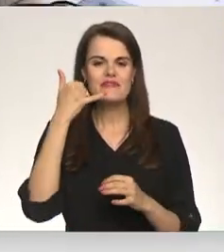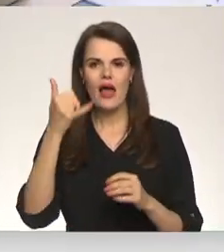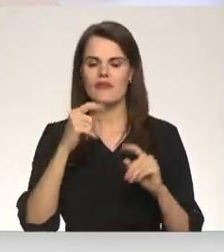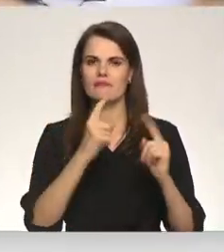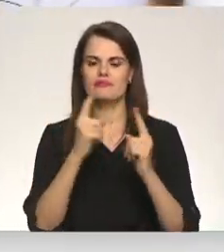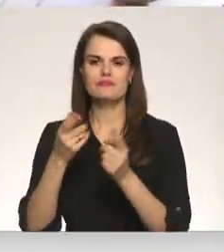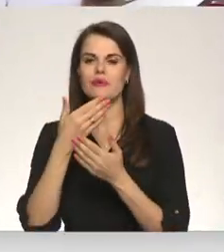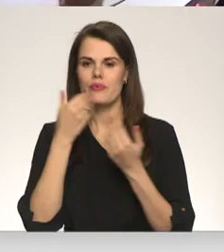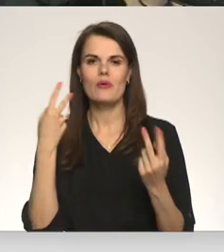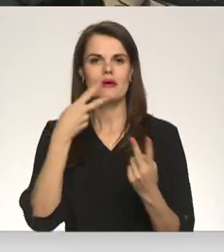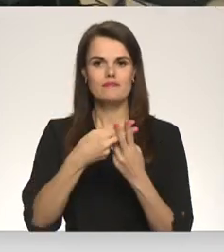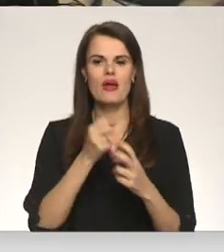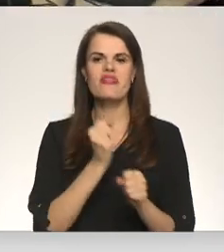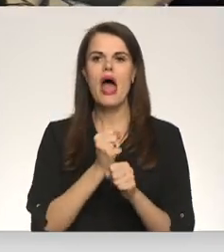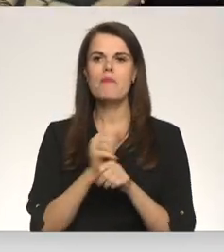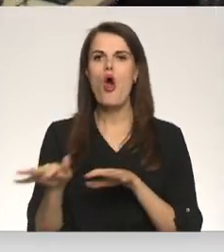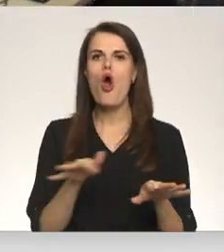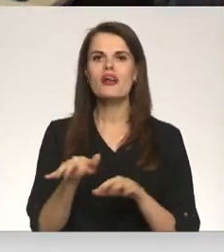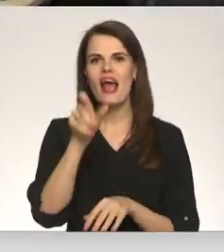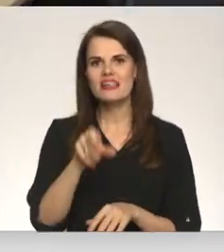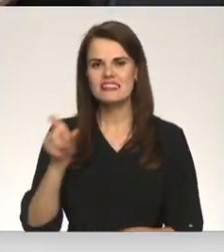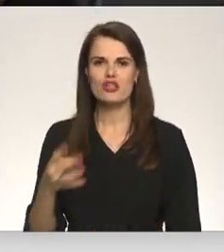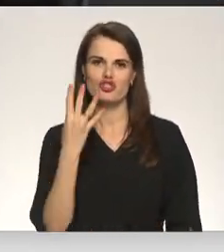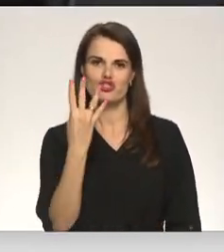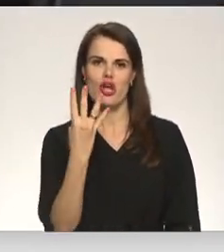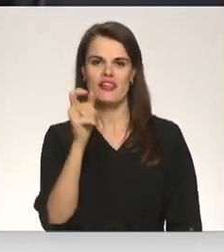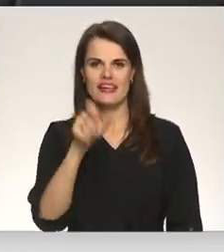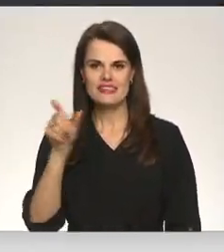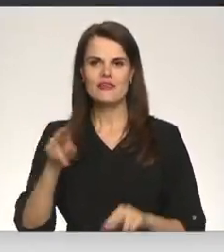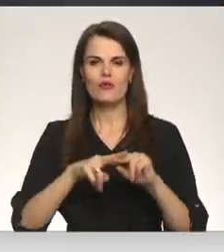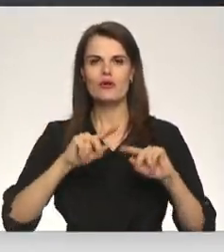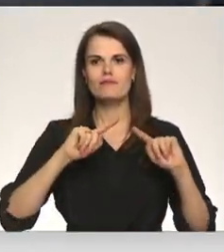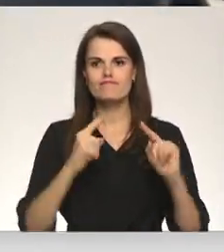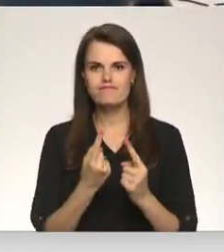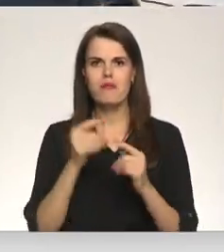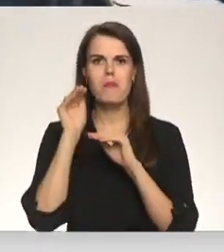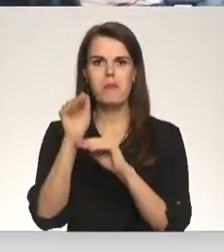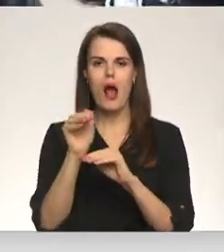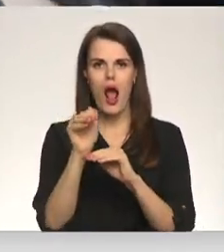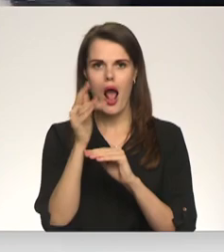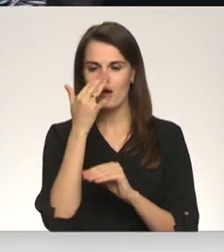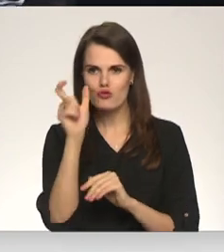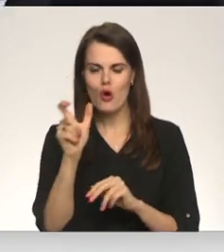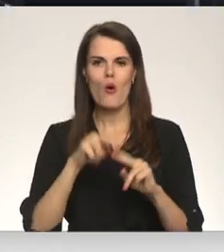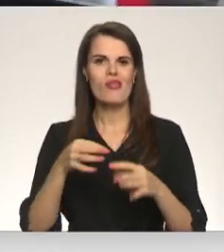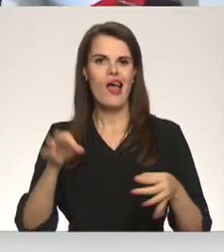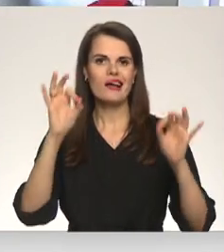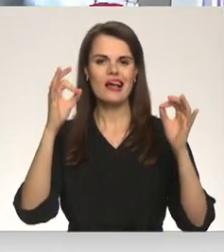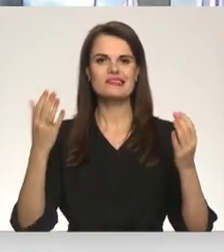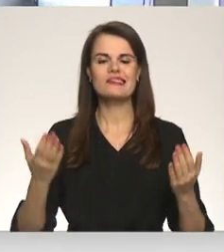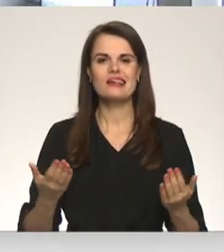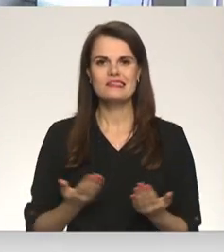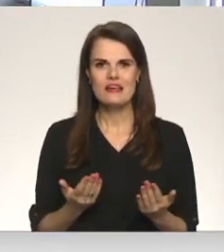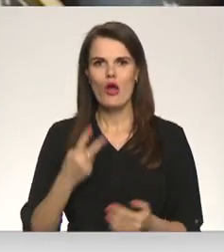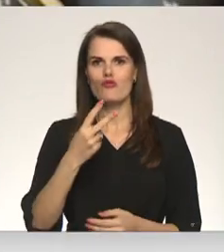restēm, apcietināti darba organizētāji, 4 cilvēki, un veikt aresti arī banku kontiem un greznai dzīvei. 25